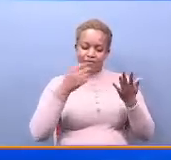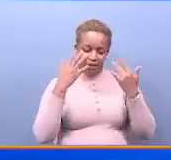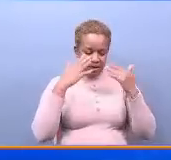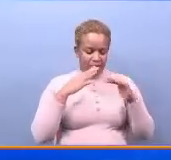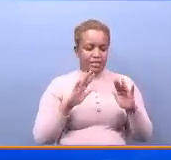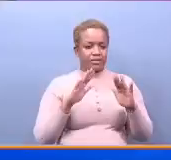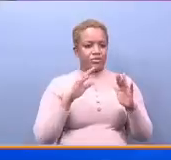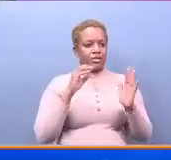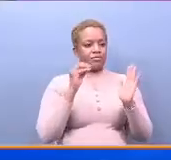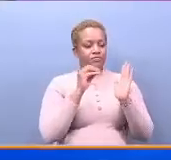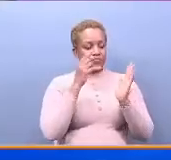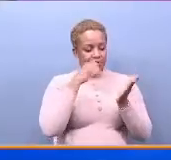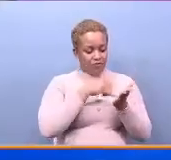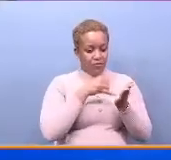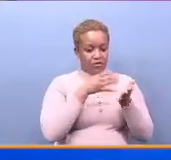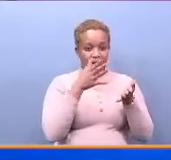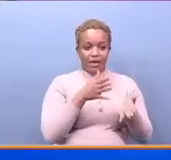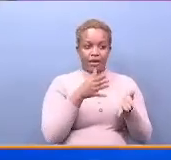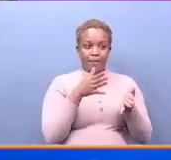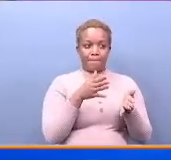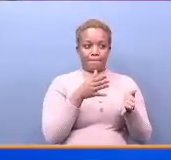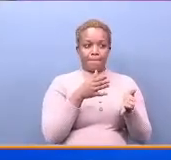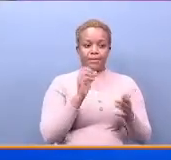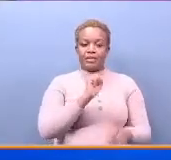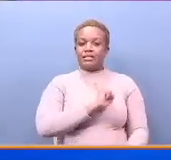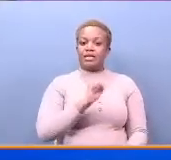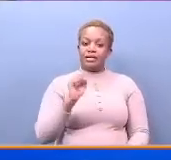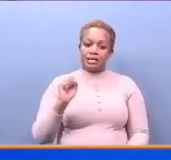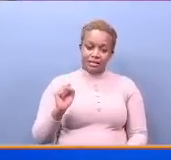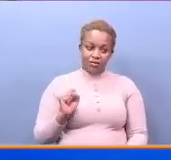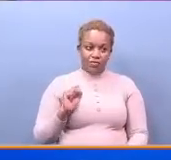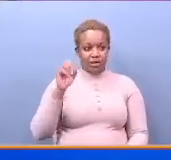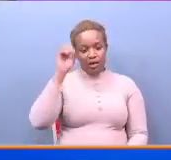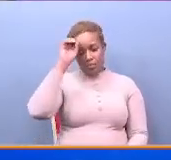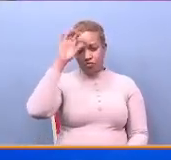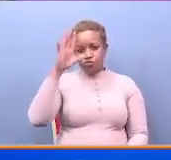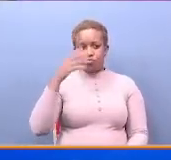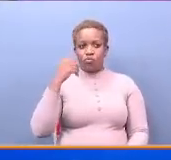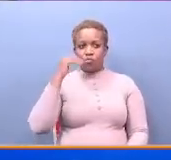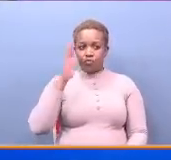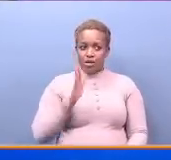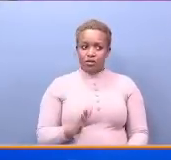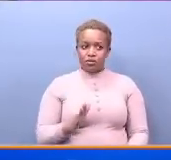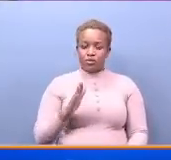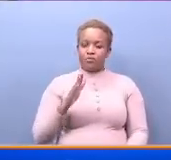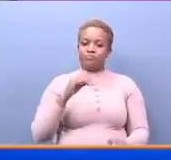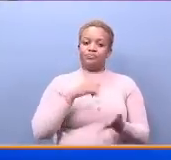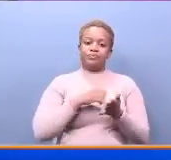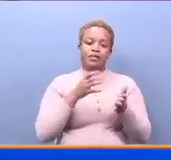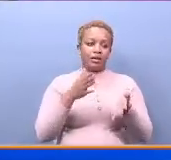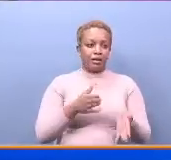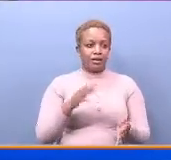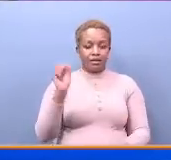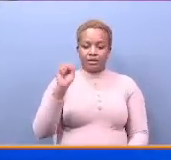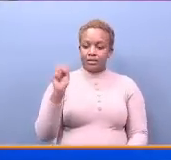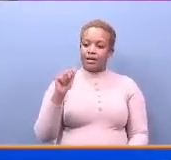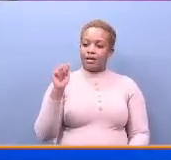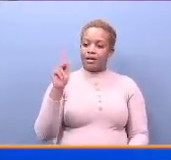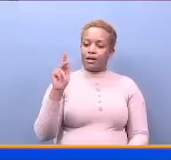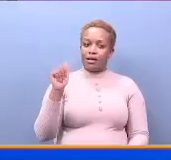kisiasa? Tutakuwa tukirejea katika hili swala. Seneta wa Kiambu na regelea. Kuna mtu ameingilia kisiasa? Ndio maana. Sakaja degree yake ilikuwa ni ya